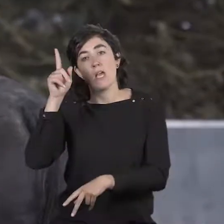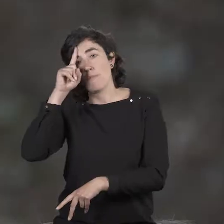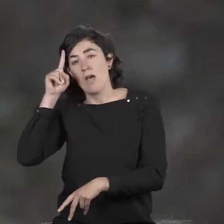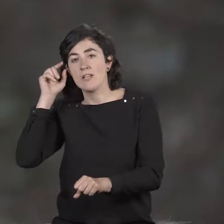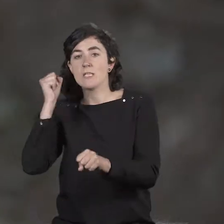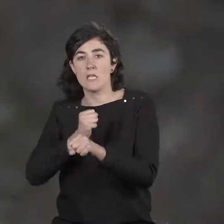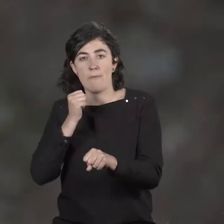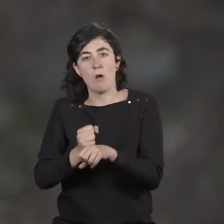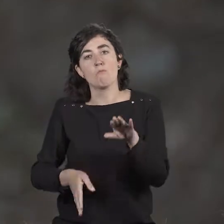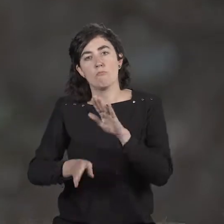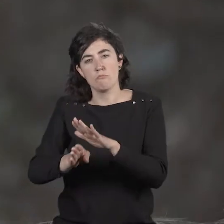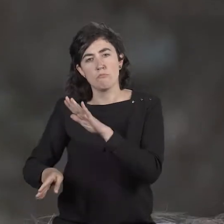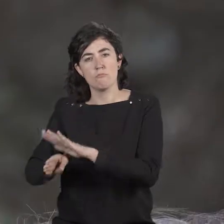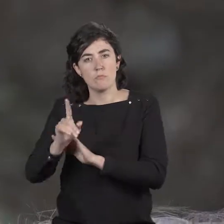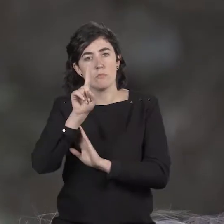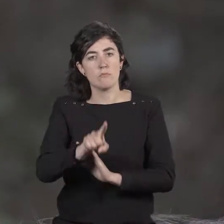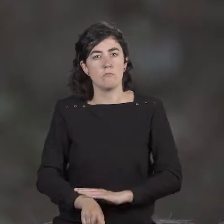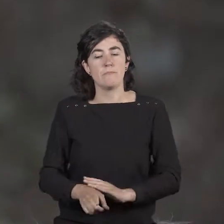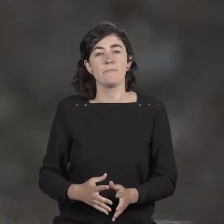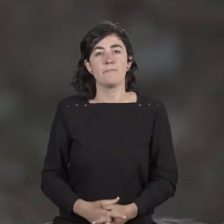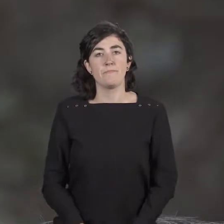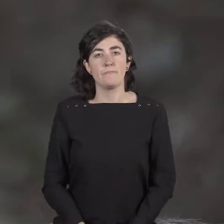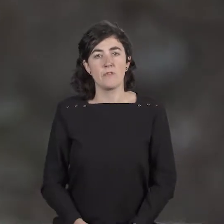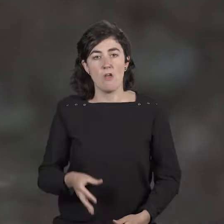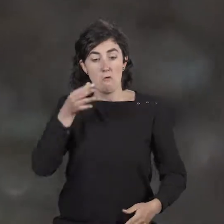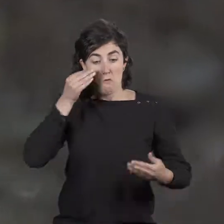horre Euskadin eta Madrilen ere bai.